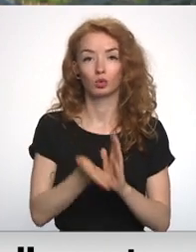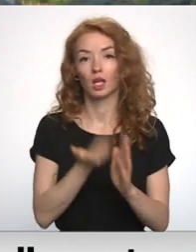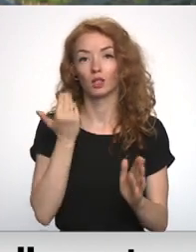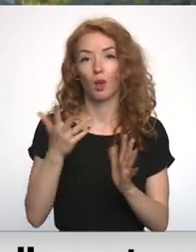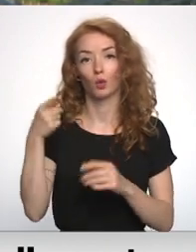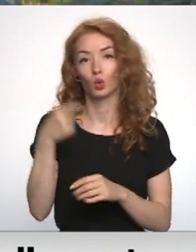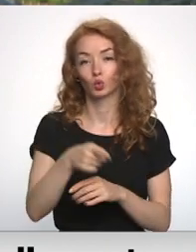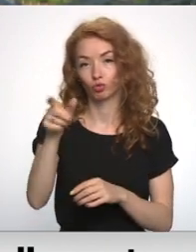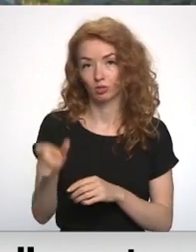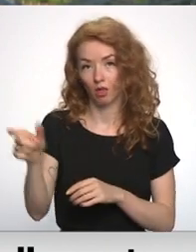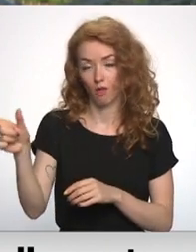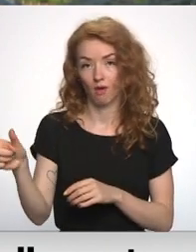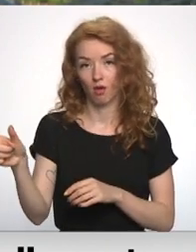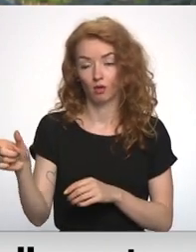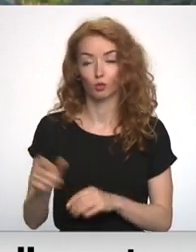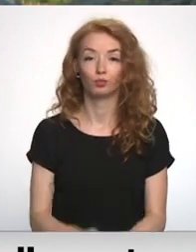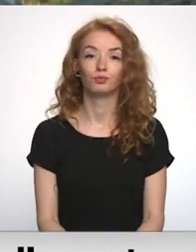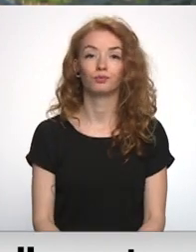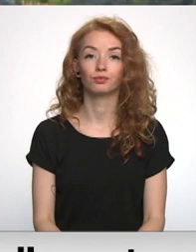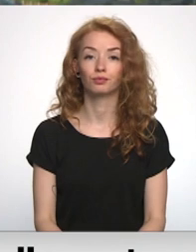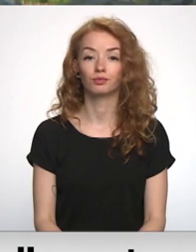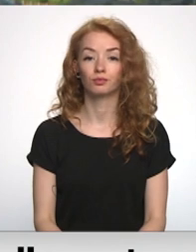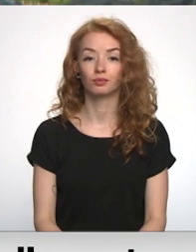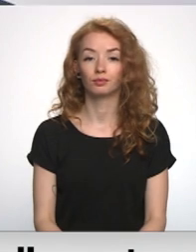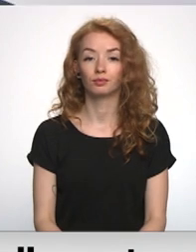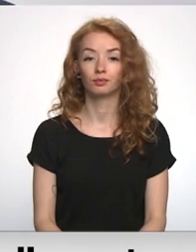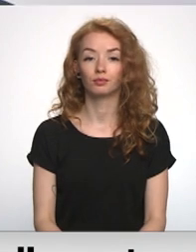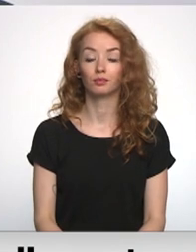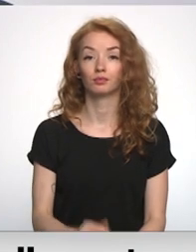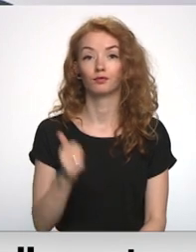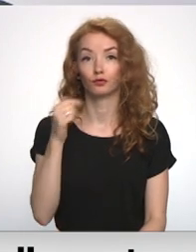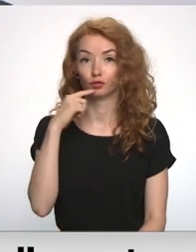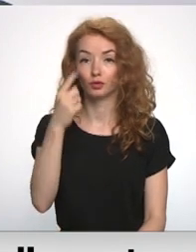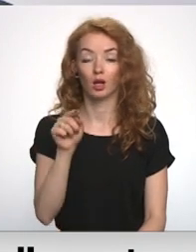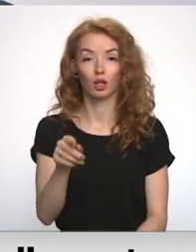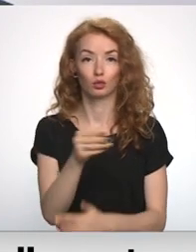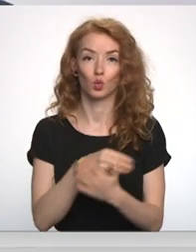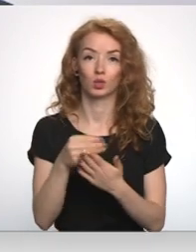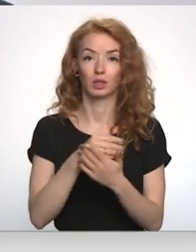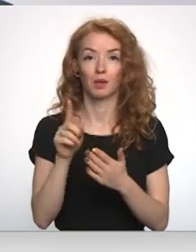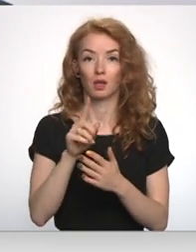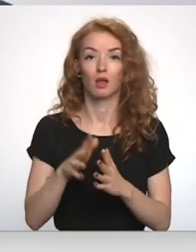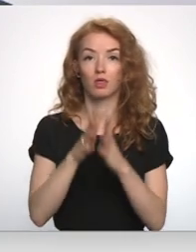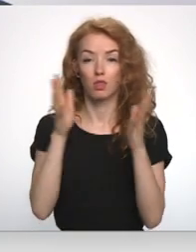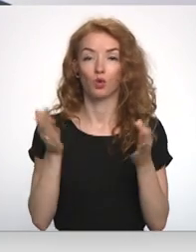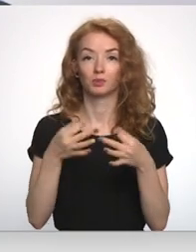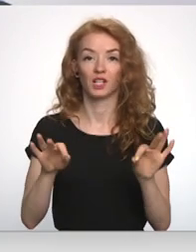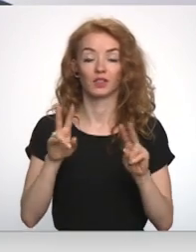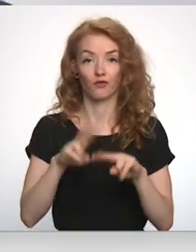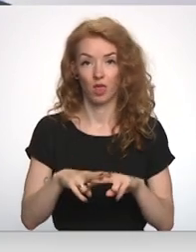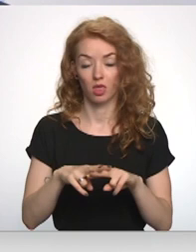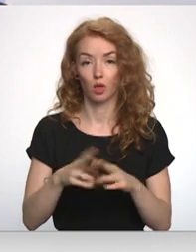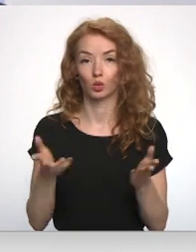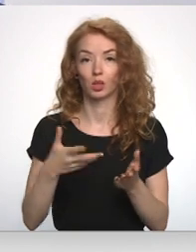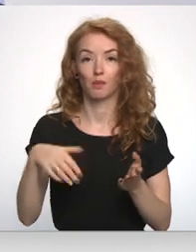aptuveni 1000 cilvēku. Un lūk Arta Pabrika teiktais. Tas nozīmē, ka ir pietiekami daudz brīvās vietas,